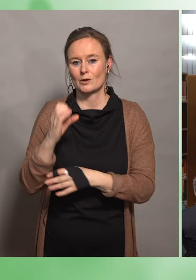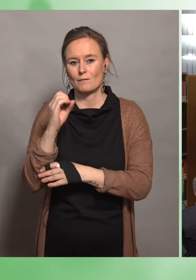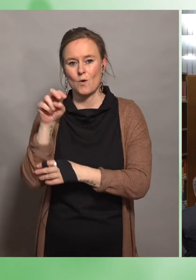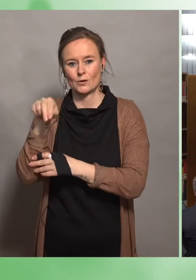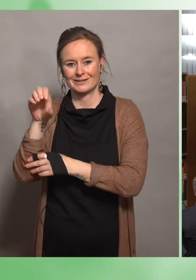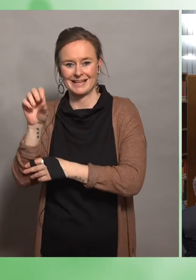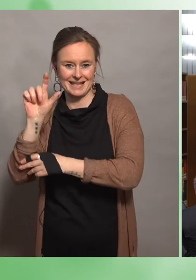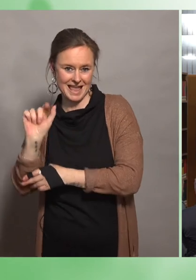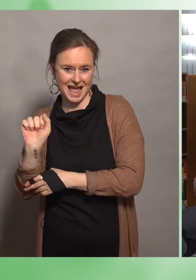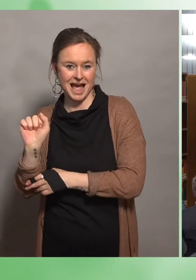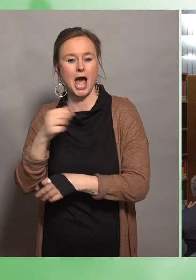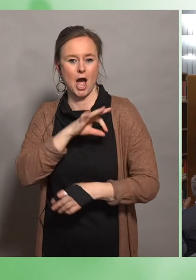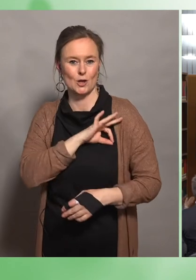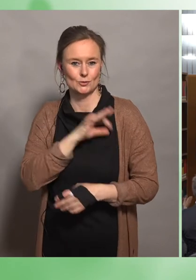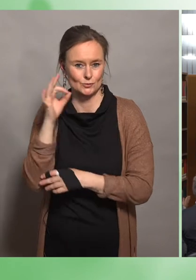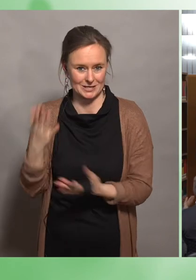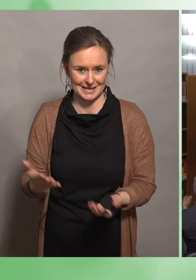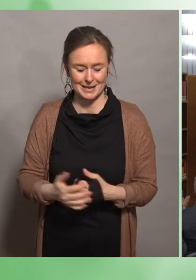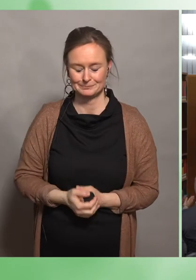Danke vielmals.